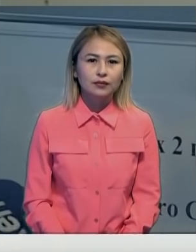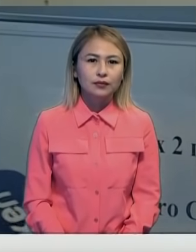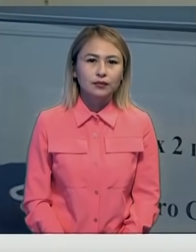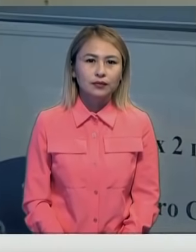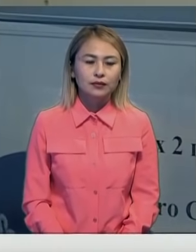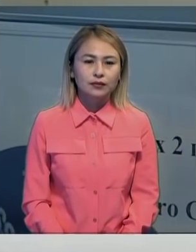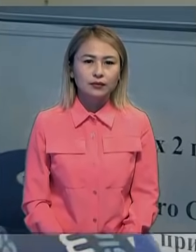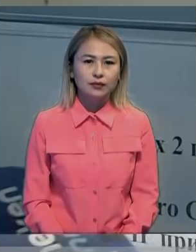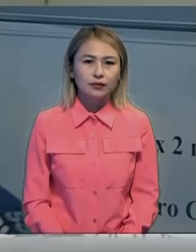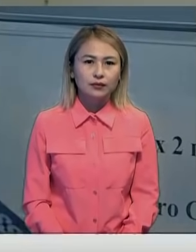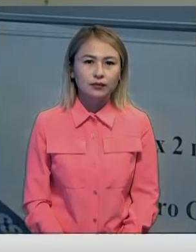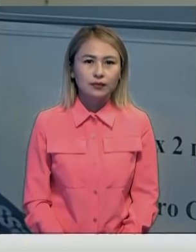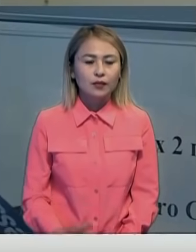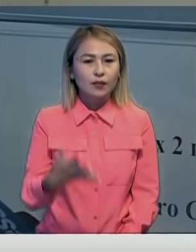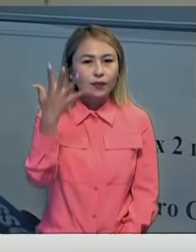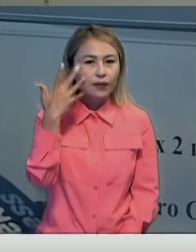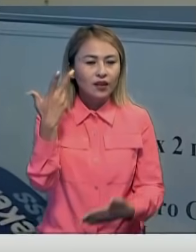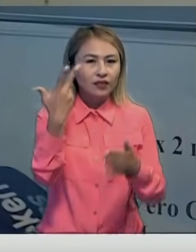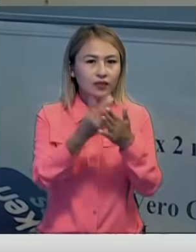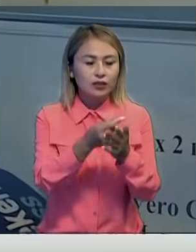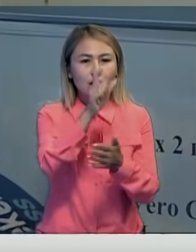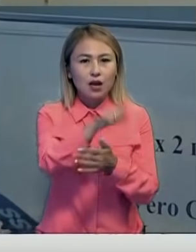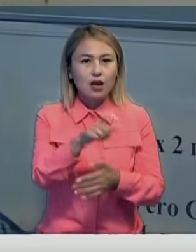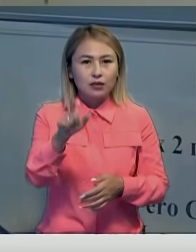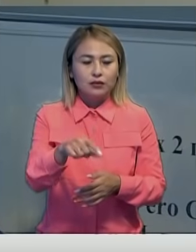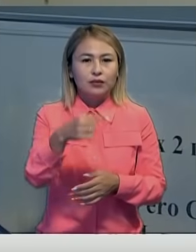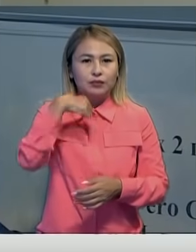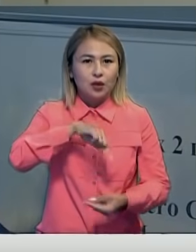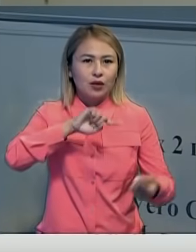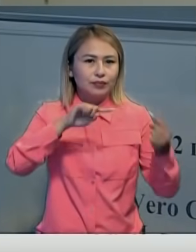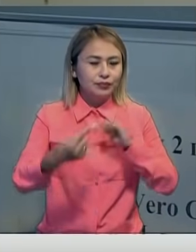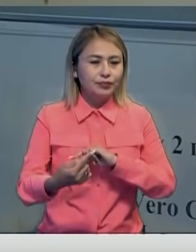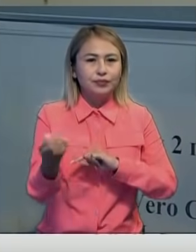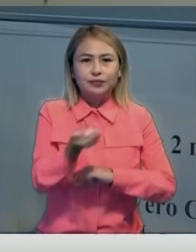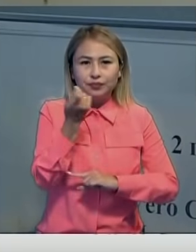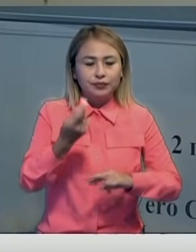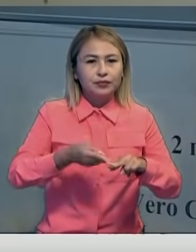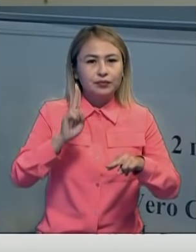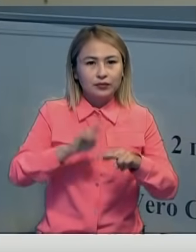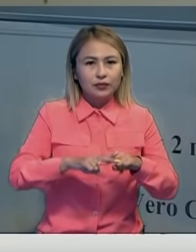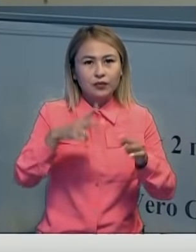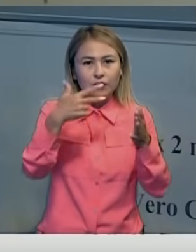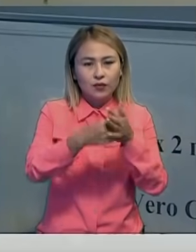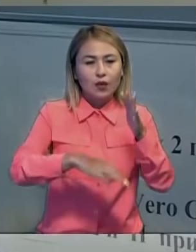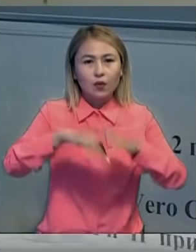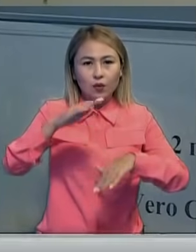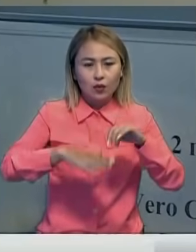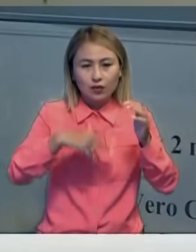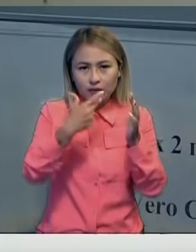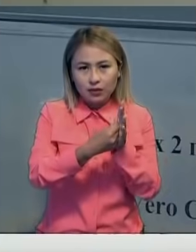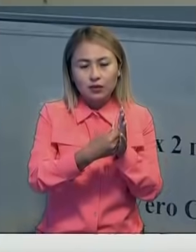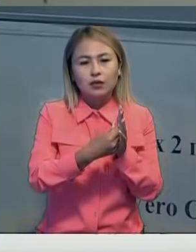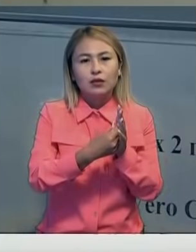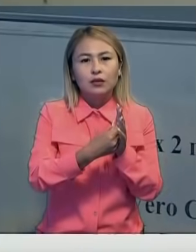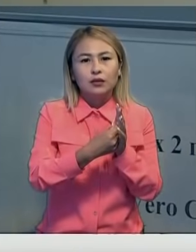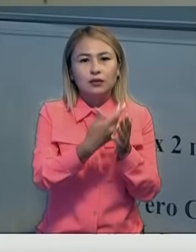Жеңілдік дегені жаңағы вакцина салғанда адамға жаңдай реакциясы аздау. Тек қана салған қолға салынады,